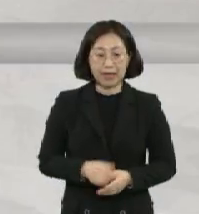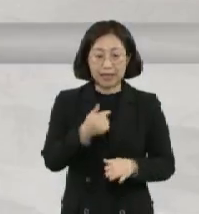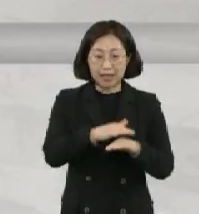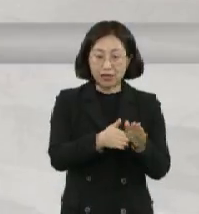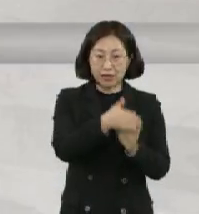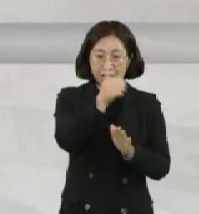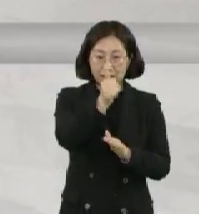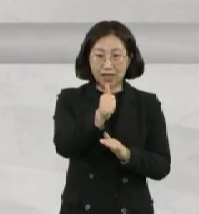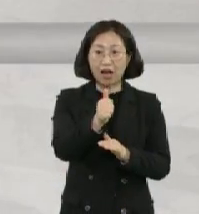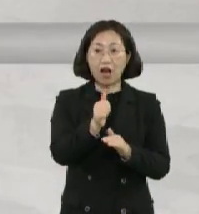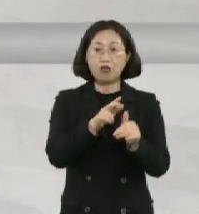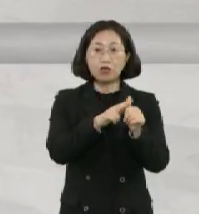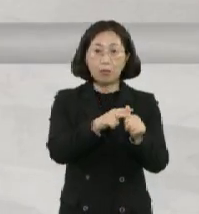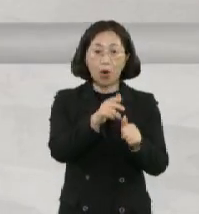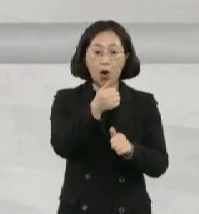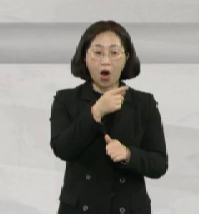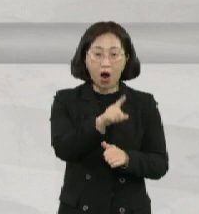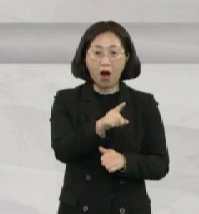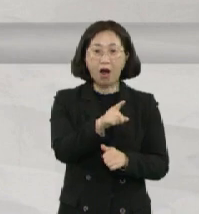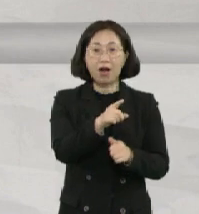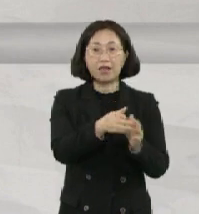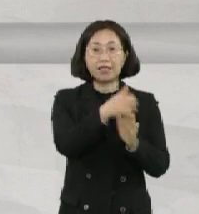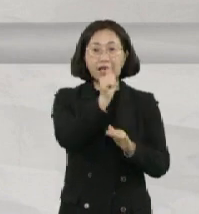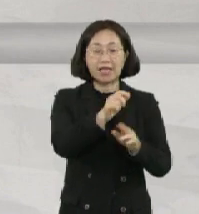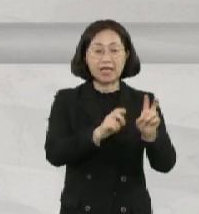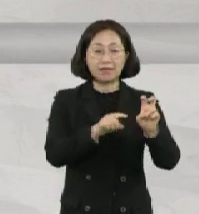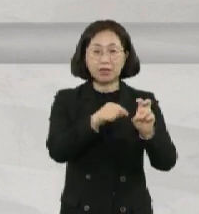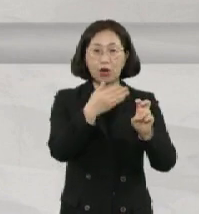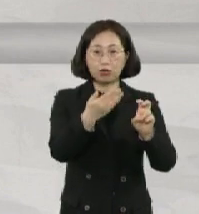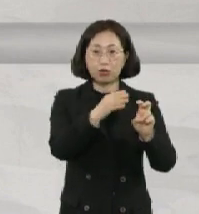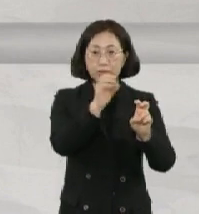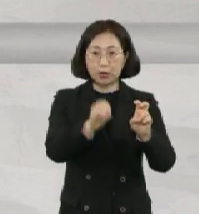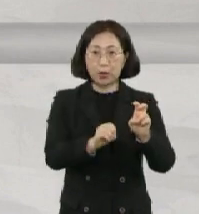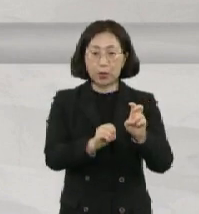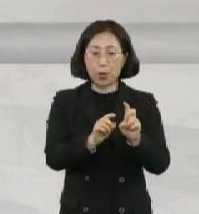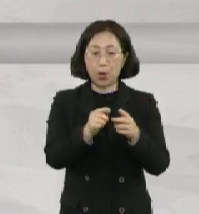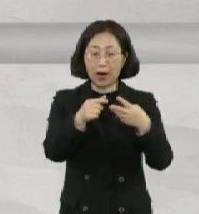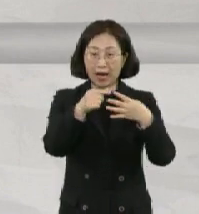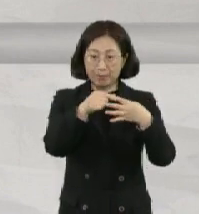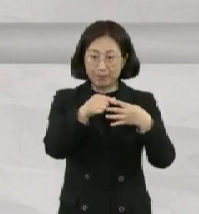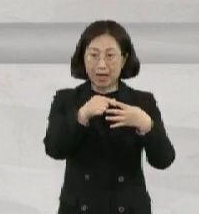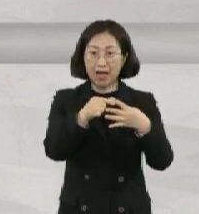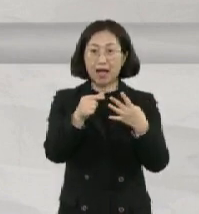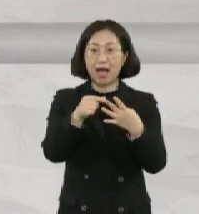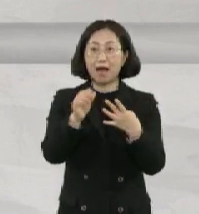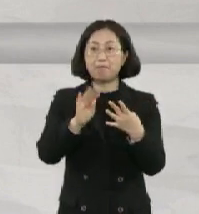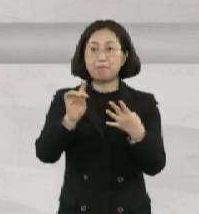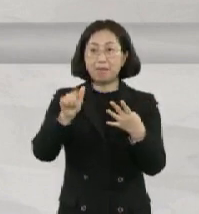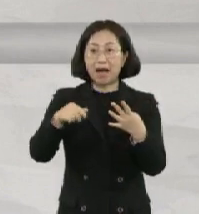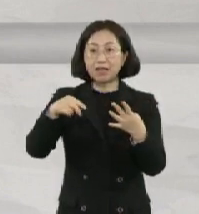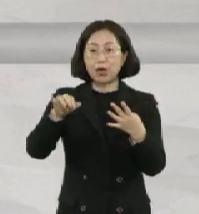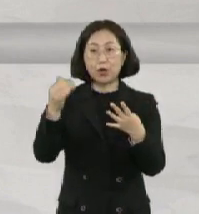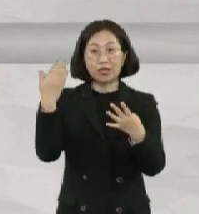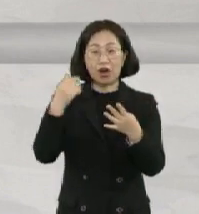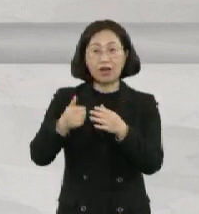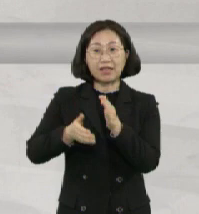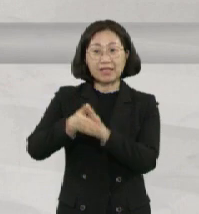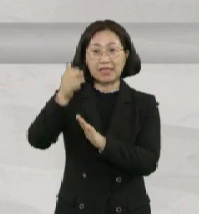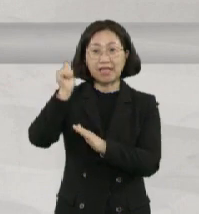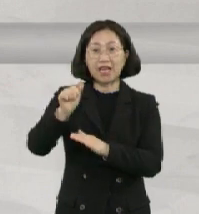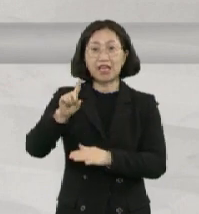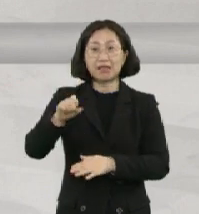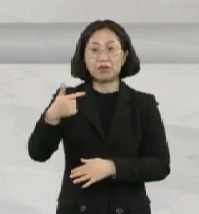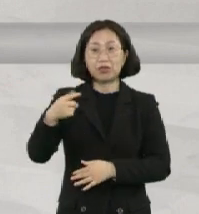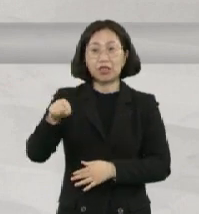대전시장 후보군 중 허태정 현 시장이 20.9% 로 가장 앞섰지만 박성혁 전시장 26.7%